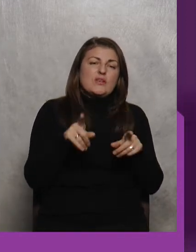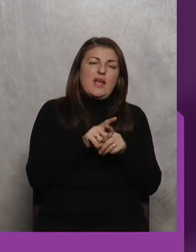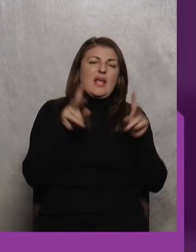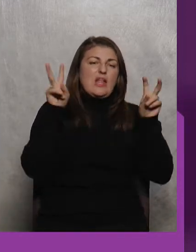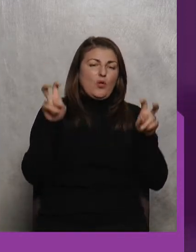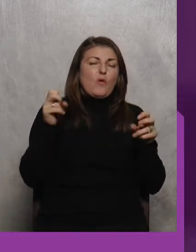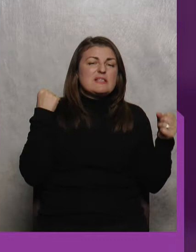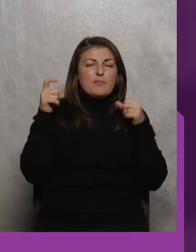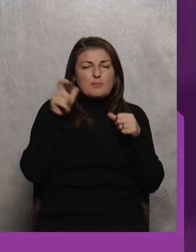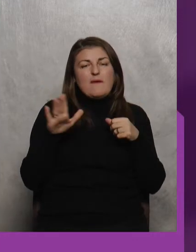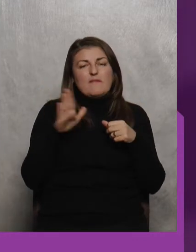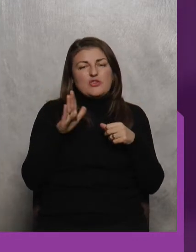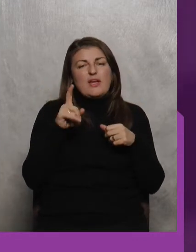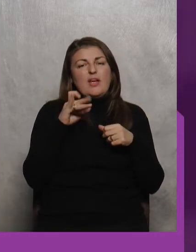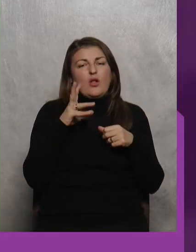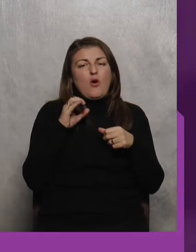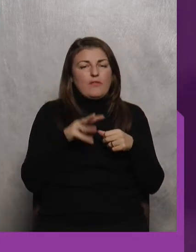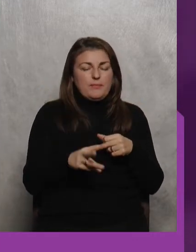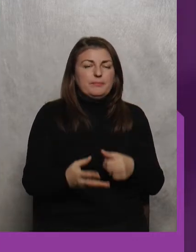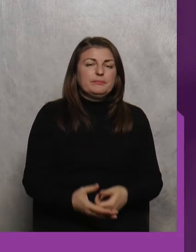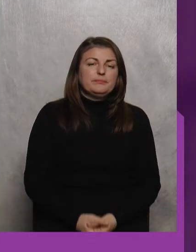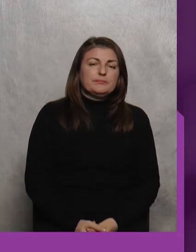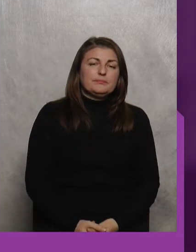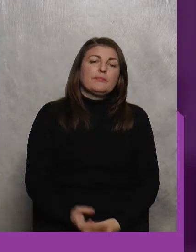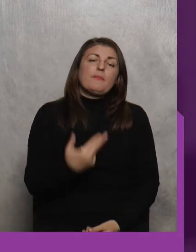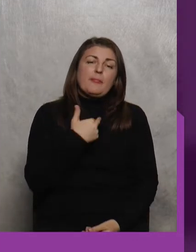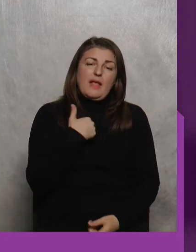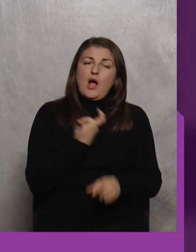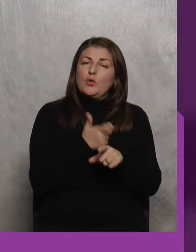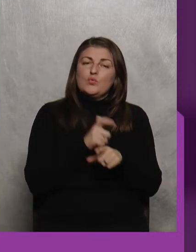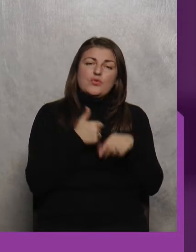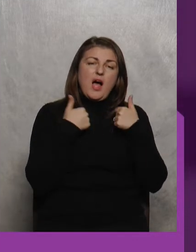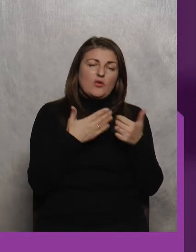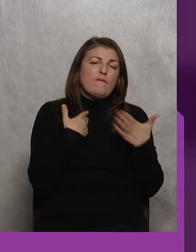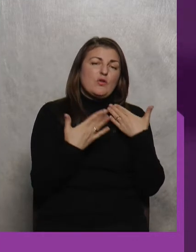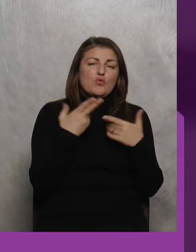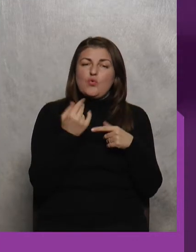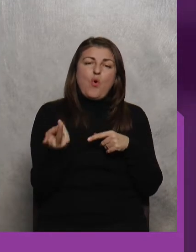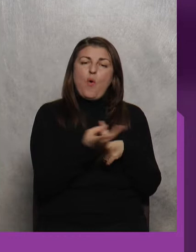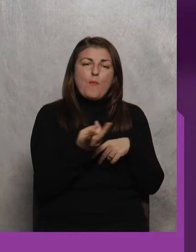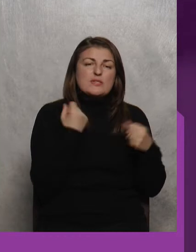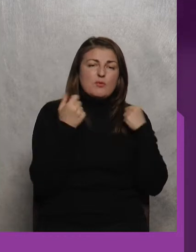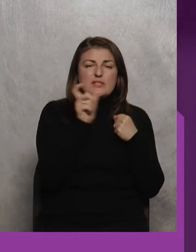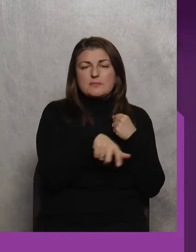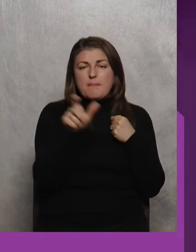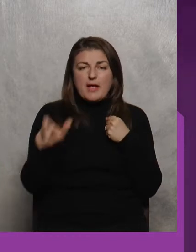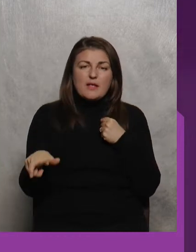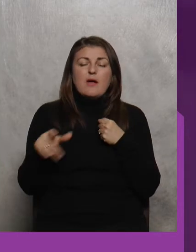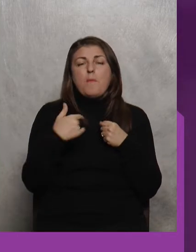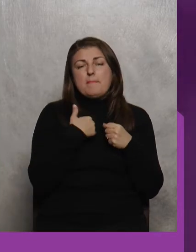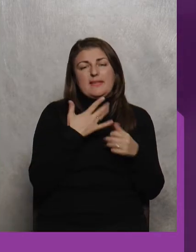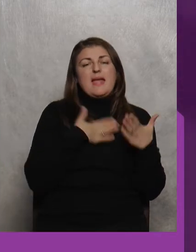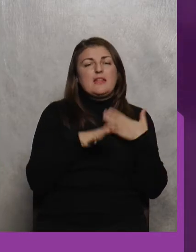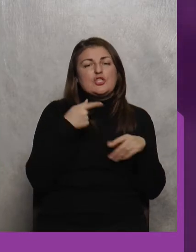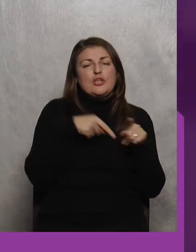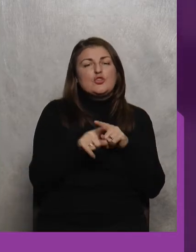титуловим спортсменом В'ячеславом Хіхловим. Я дуже гарно відношусь до обох спортсменів. Мене тішить